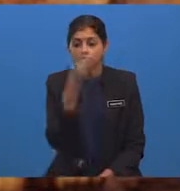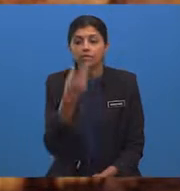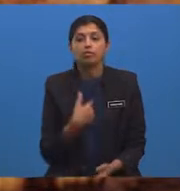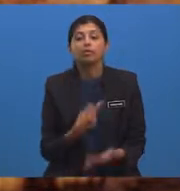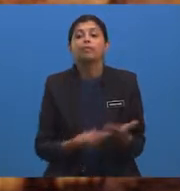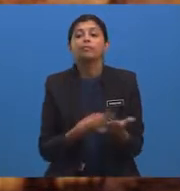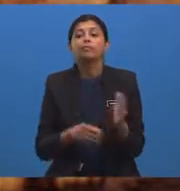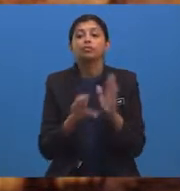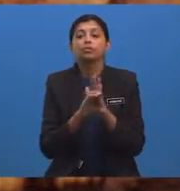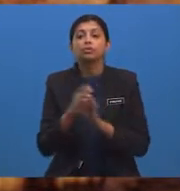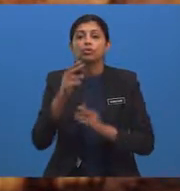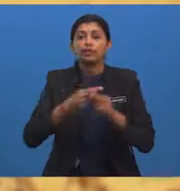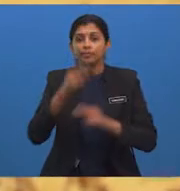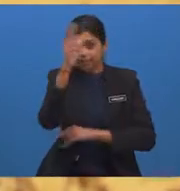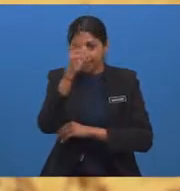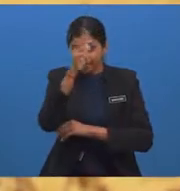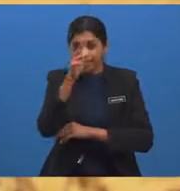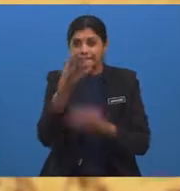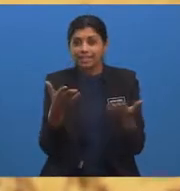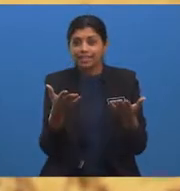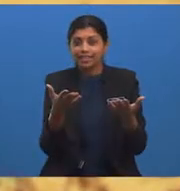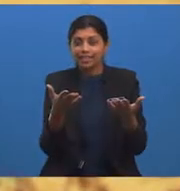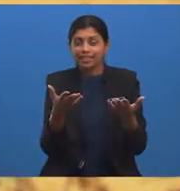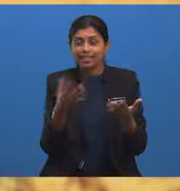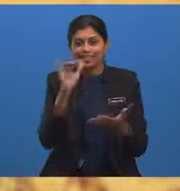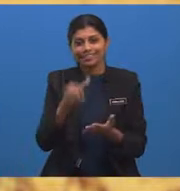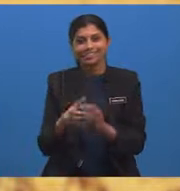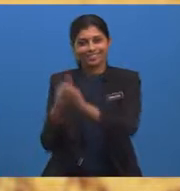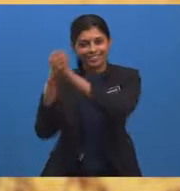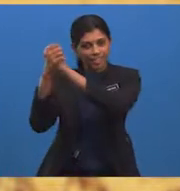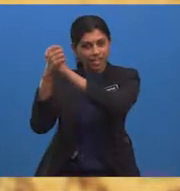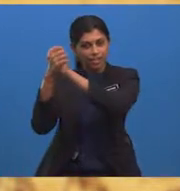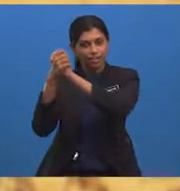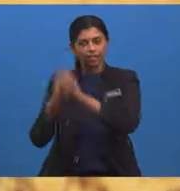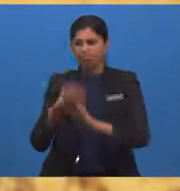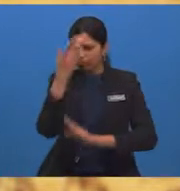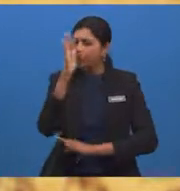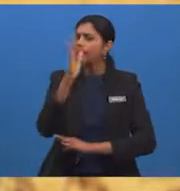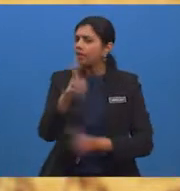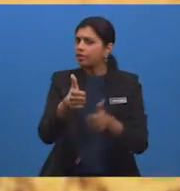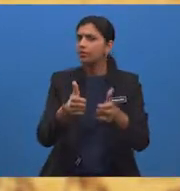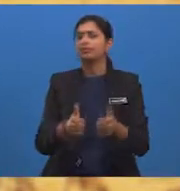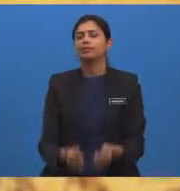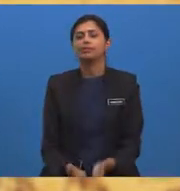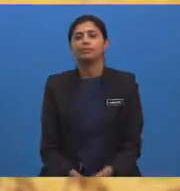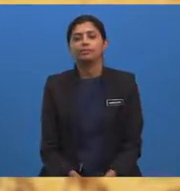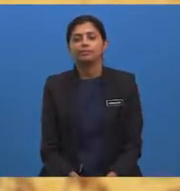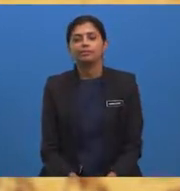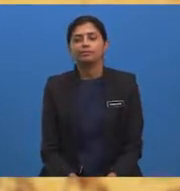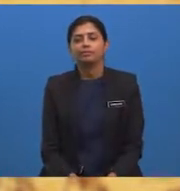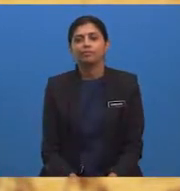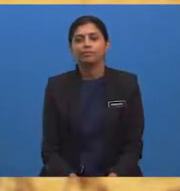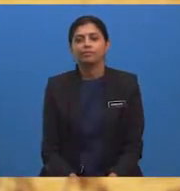contoh kerajaan tersebut? Ya, tahniah! Nampaknya murid-murid masih lagi mengingati